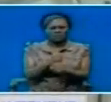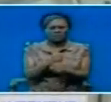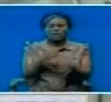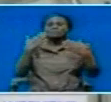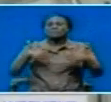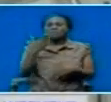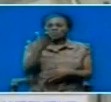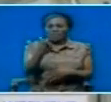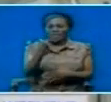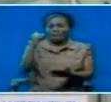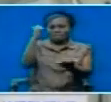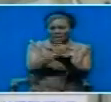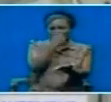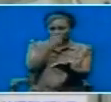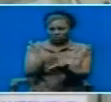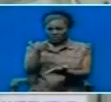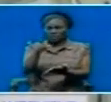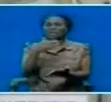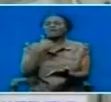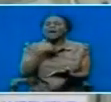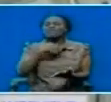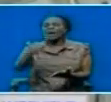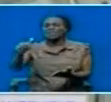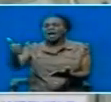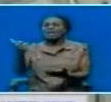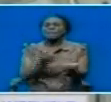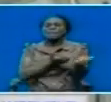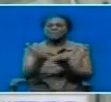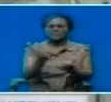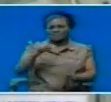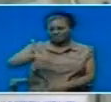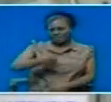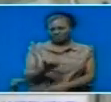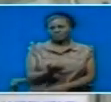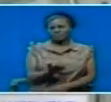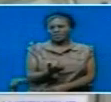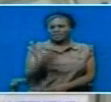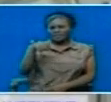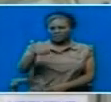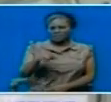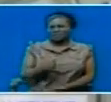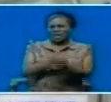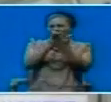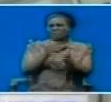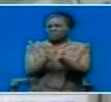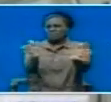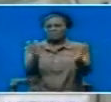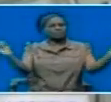wanakuanga hii ofisi ya passport wanakuanga wakifanya mambo ya kibinafsi tu. Huwa hawasaidii wananchi